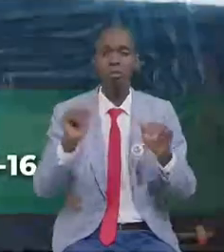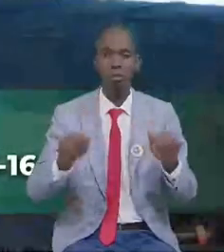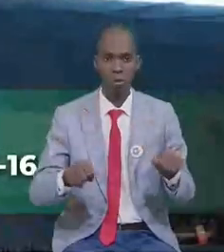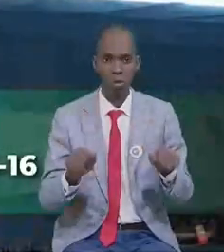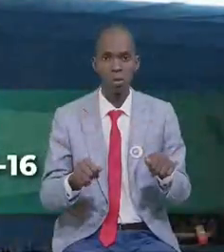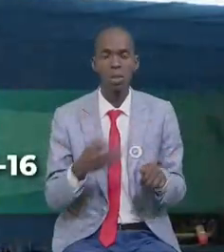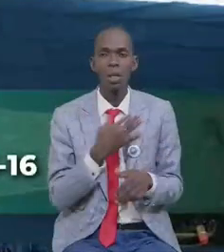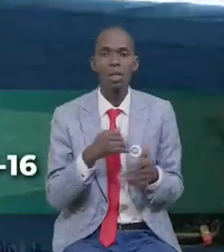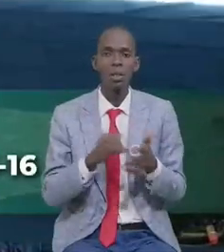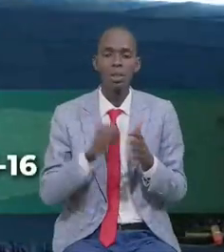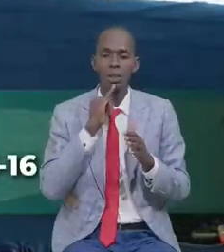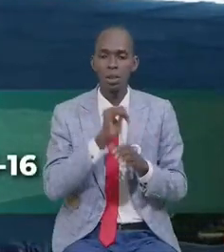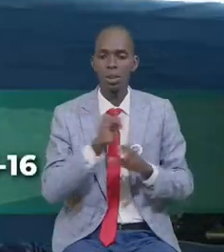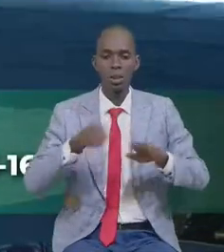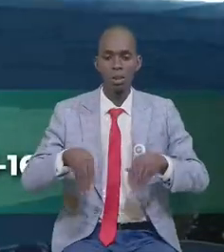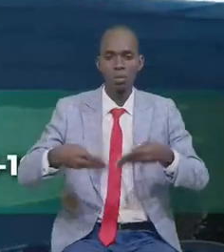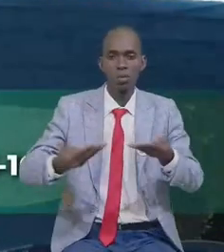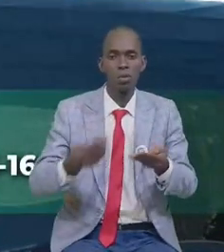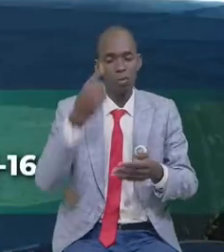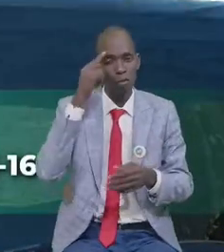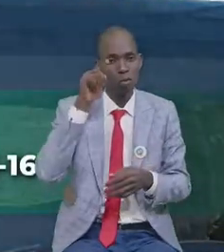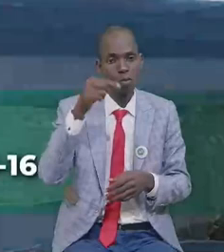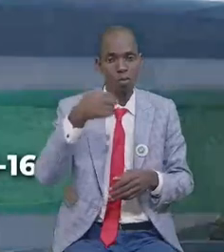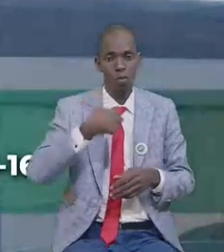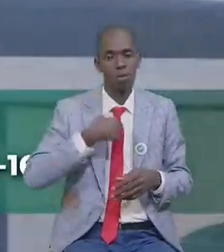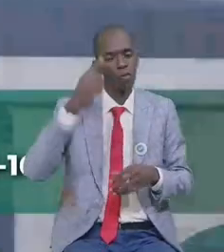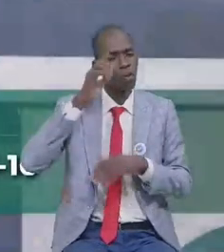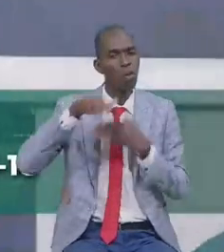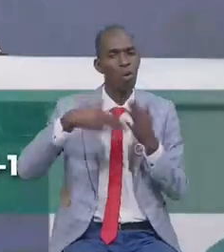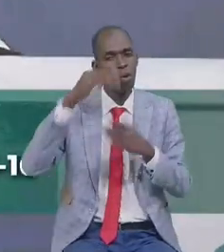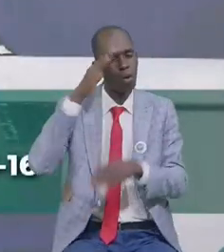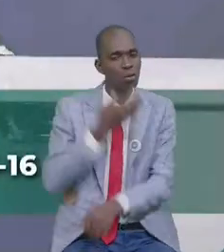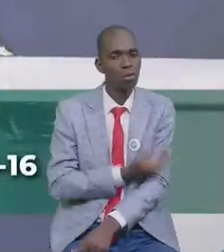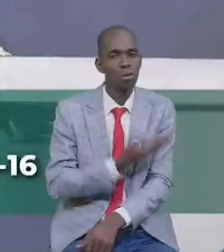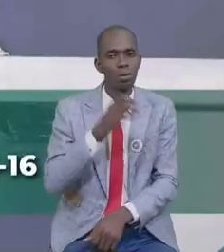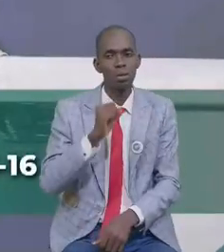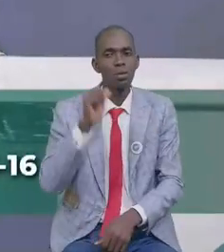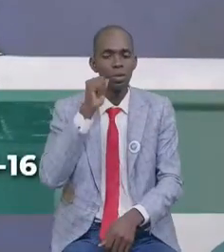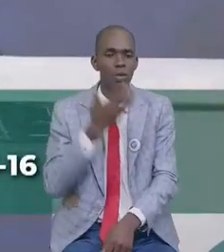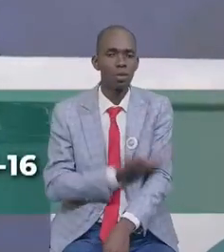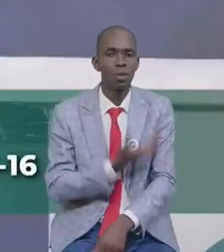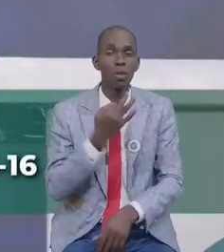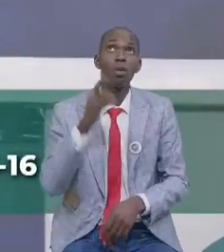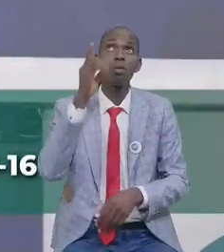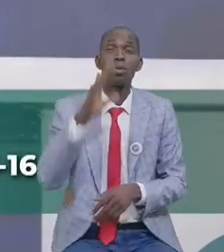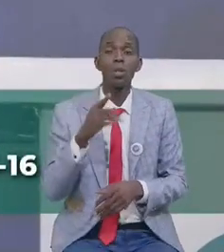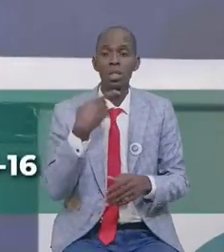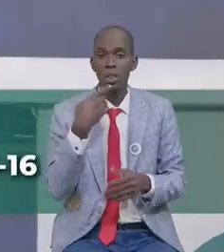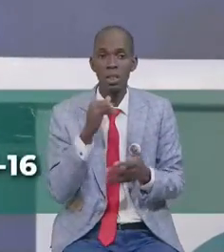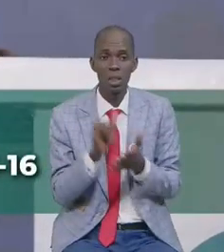ces possibilités et ces provisions pour moi et pour tous les fils et toutes les filles de Dieu. Il dit, afin que vous